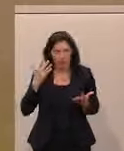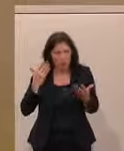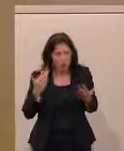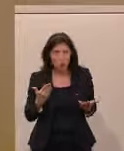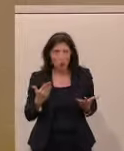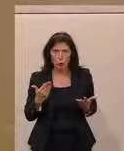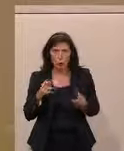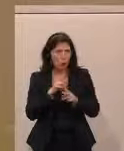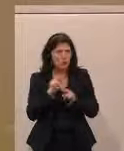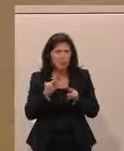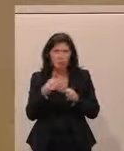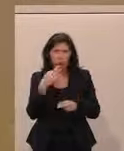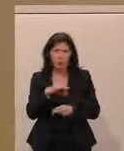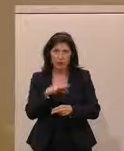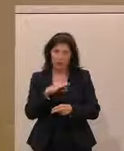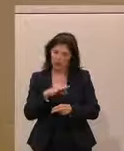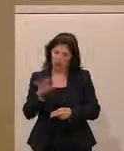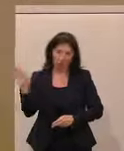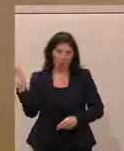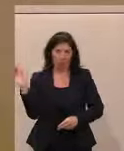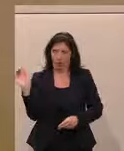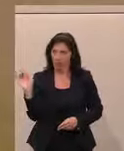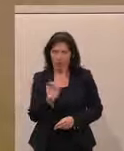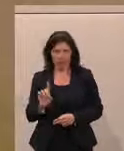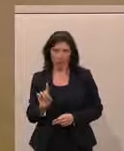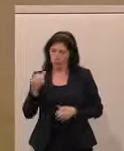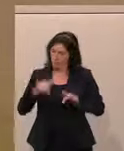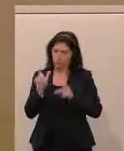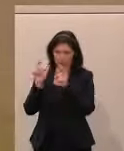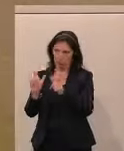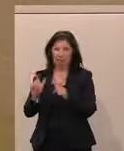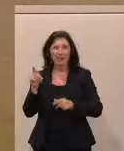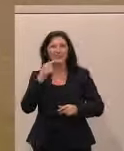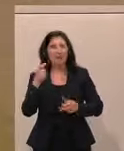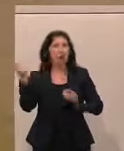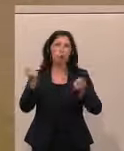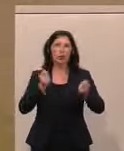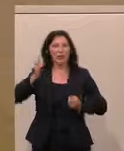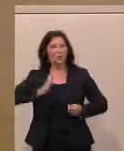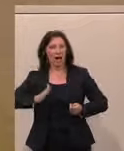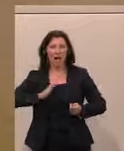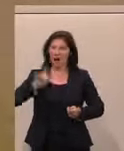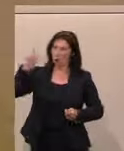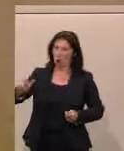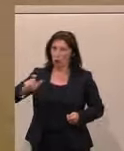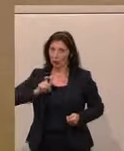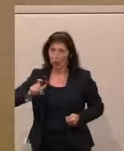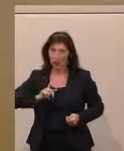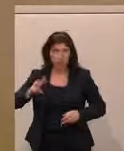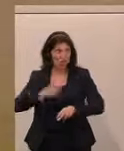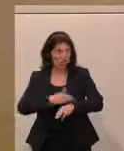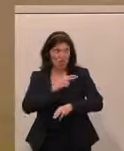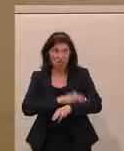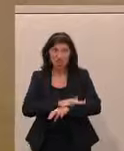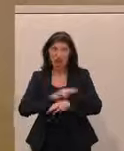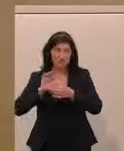österreichischer Bundeskanzler nicht durchkommen, wenn die Rede von politischem Anstand, persönlichem Charakter und staatsrelevanter Vertragstreue